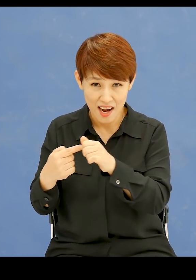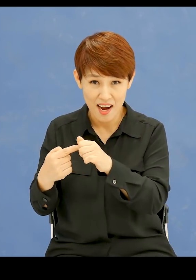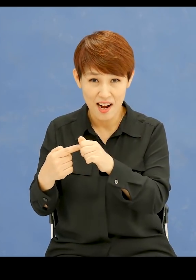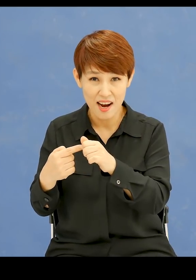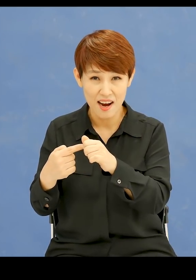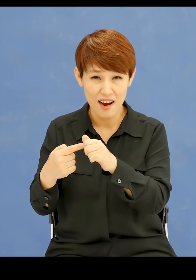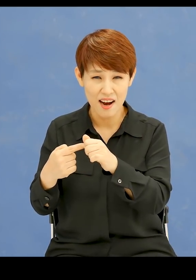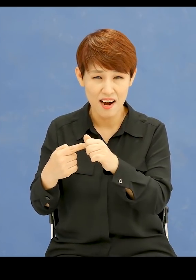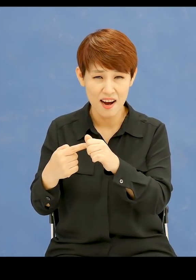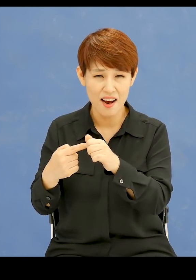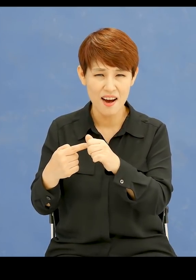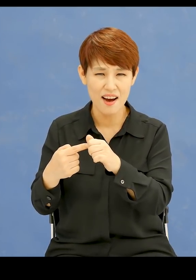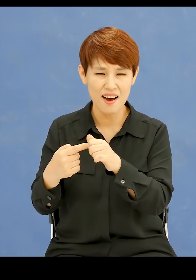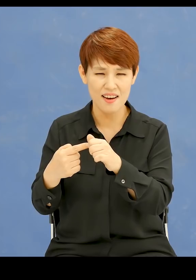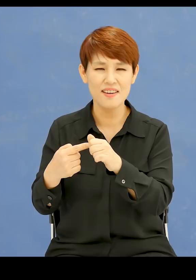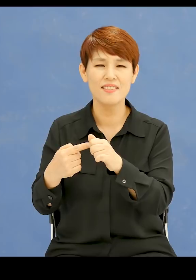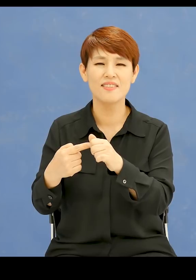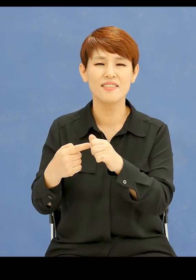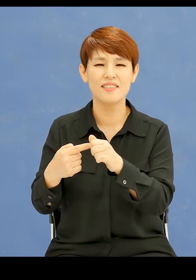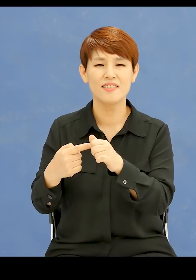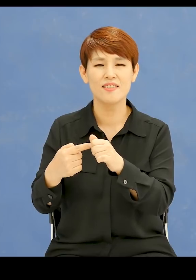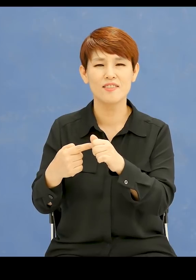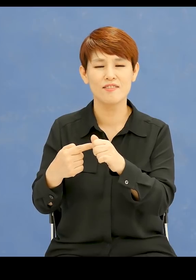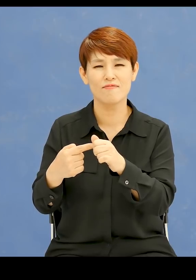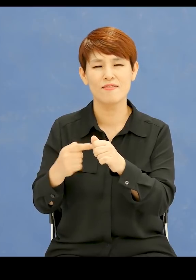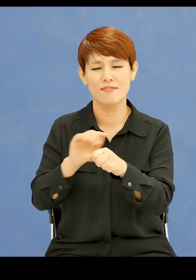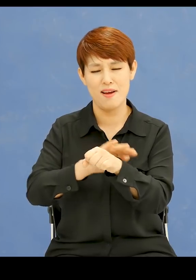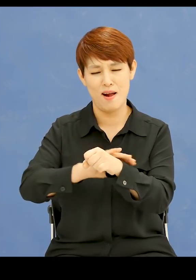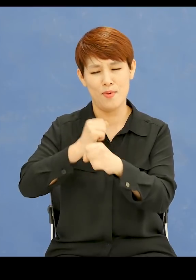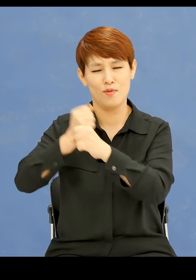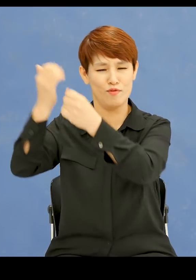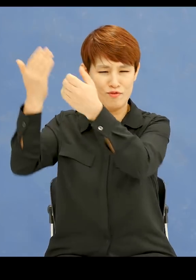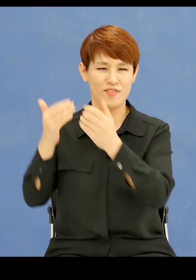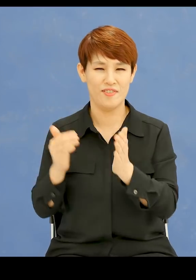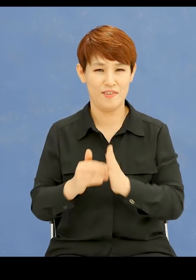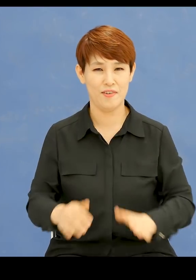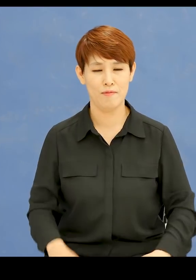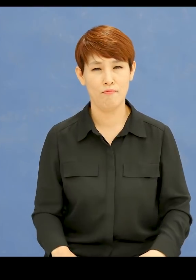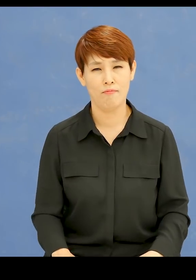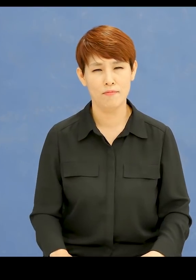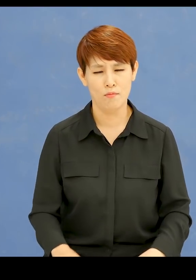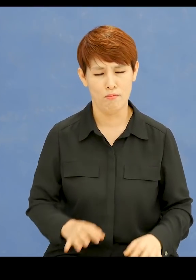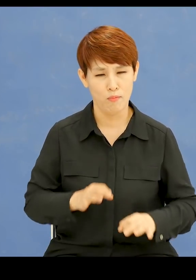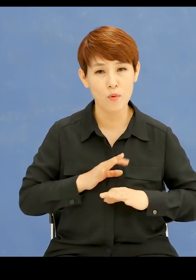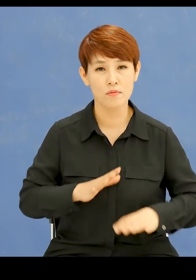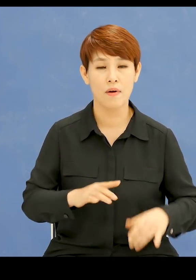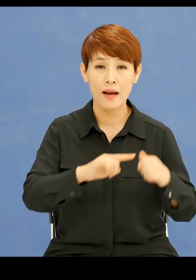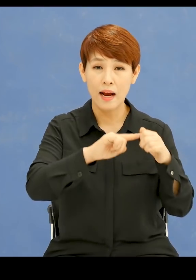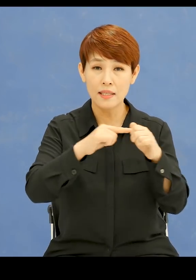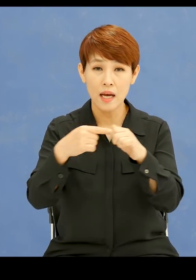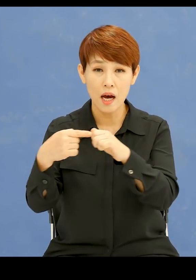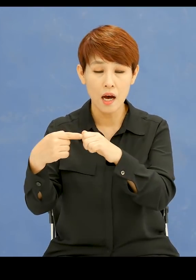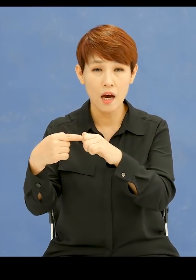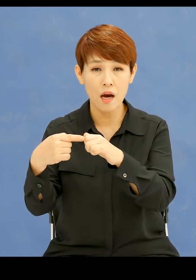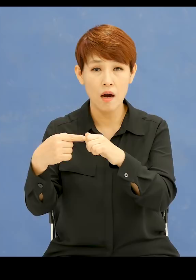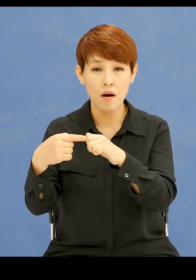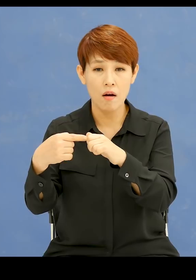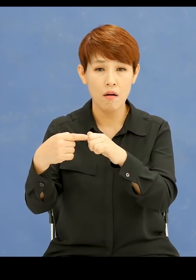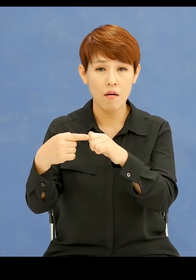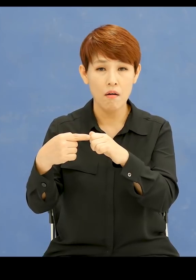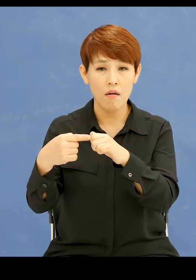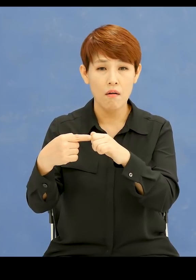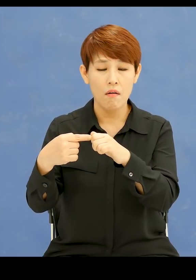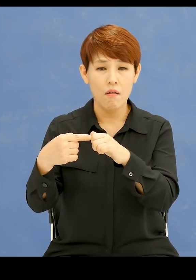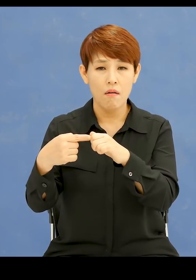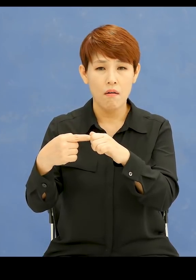곡에 너무나 이렇게 치밀하게 이렇게 완성됐던 것 같아요. 근데 사실 깜짝 놀랐어요. 가사가 네. 너무나